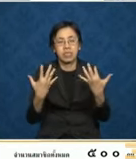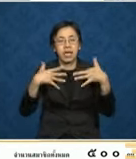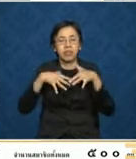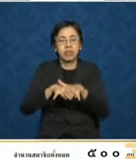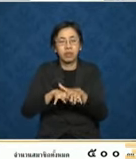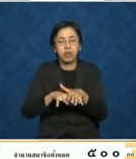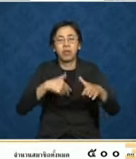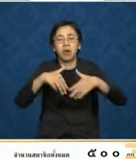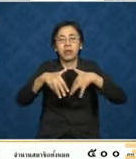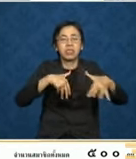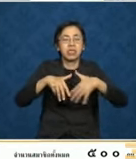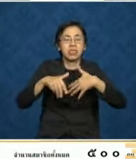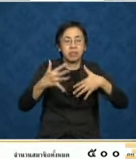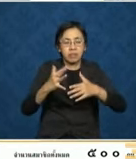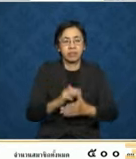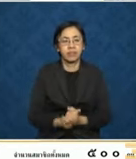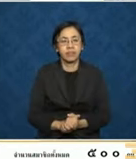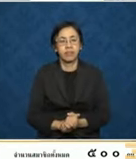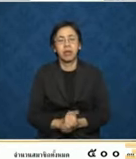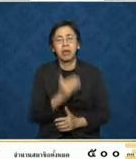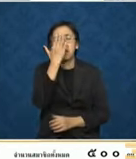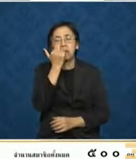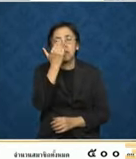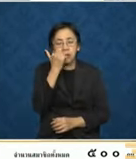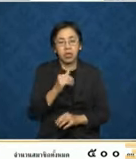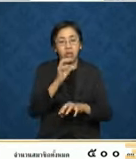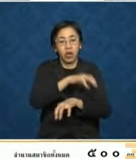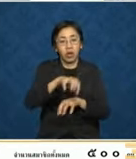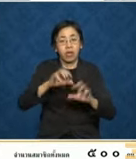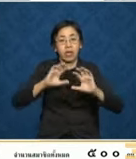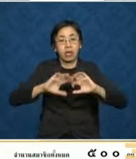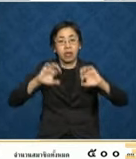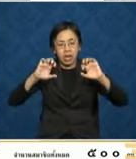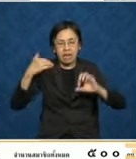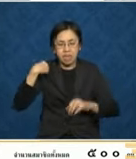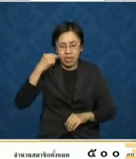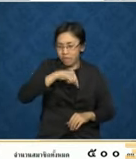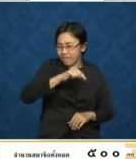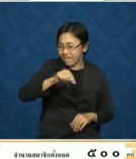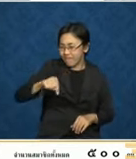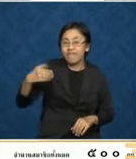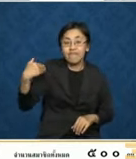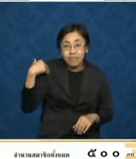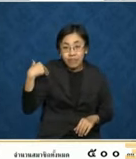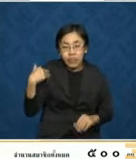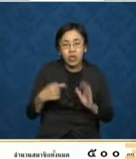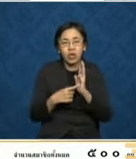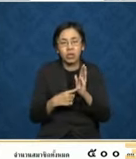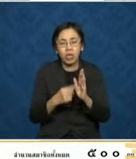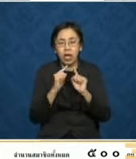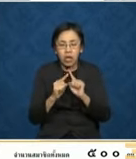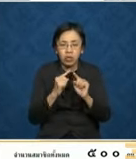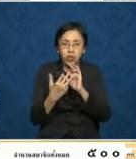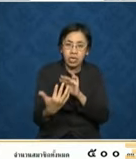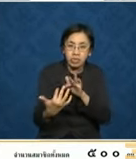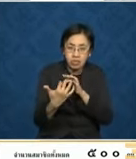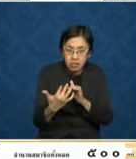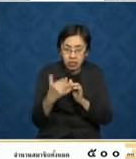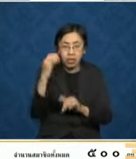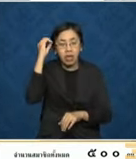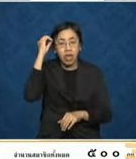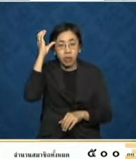ร่วมของพี่น้องประชาชนเพราะว่าเนื่องจากหน่วยงานของรัฐมีหลายหน่วยงานในเรื่องของการจะสื่อสารให้ความ